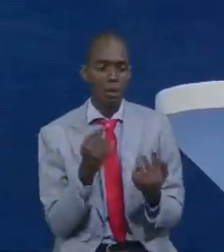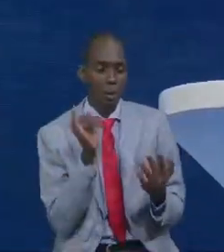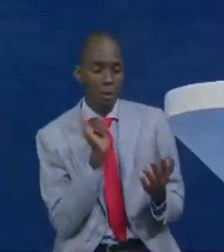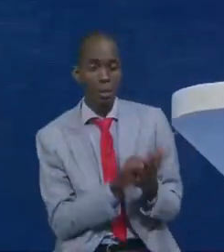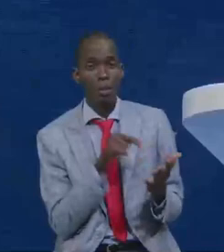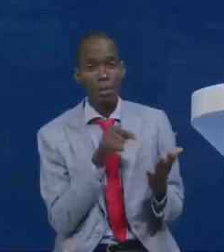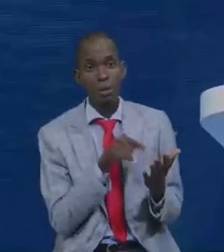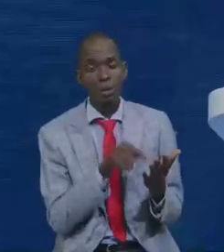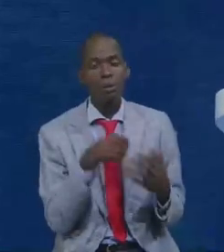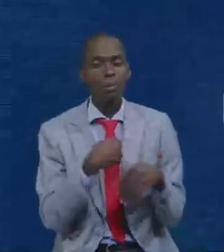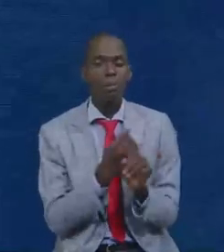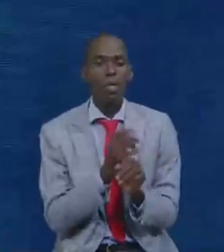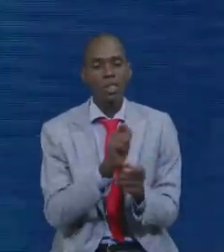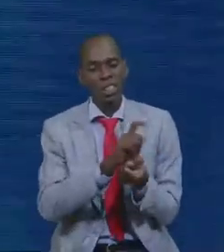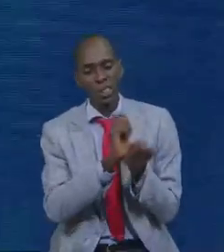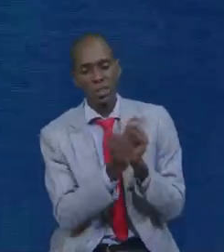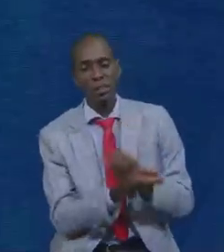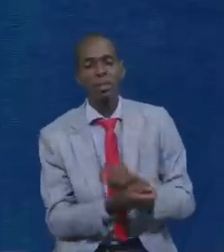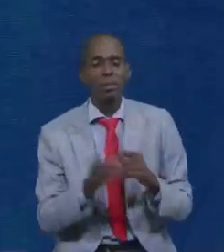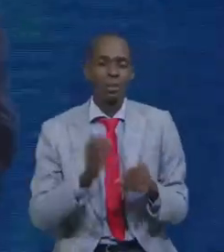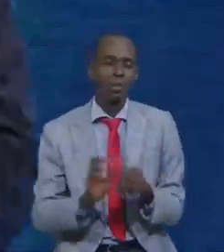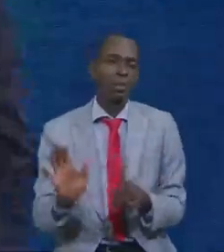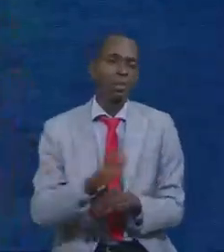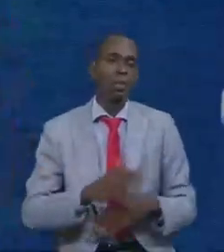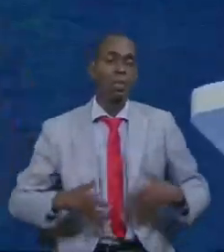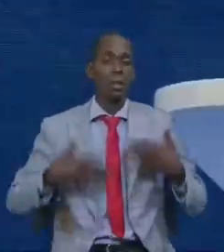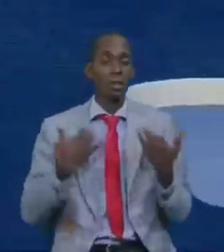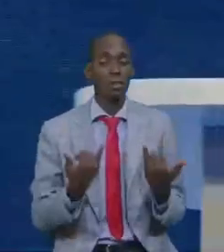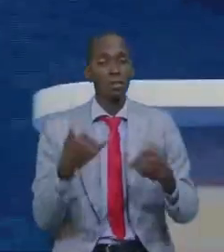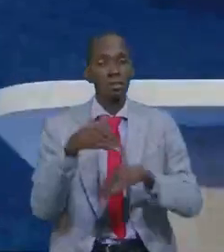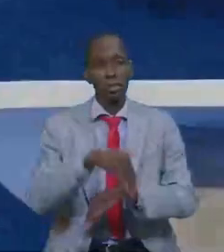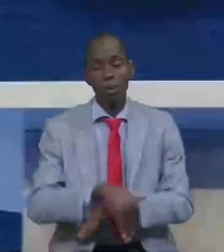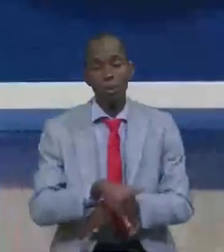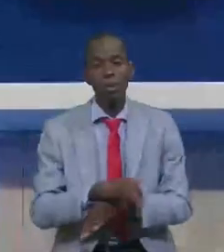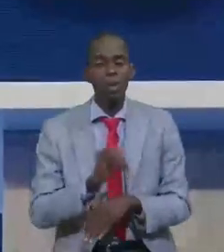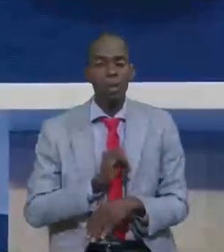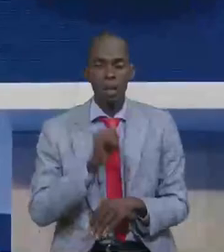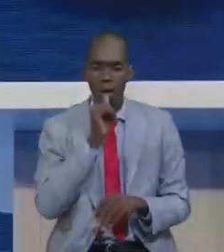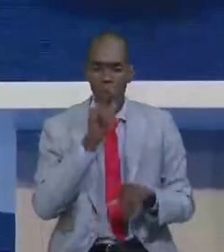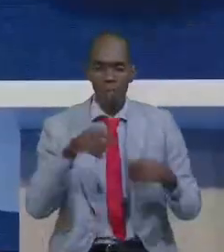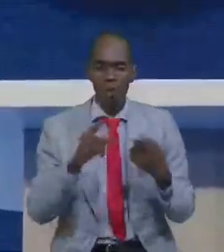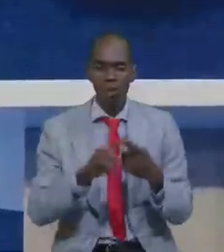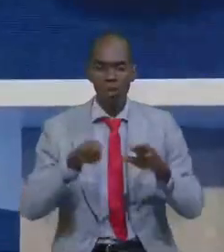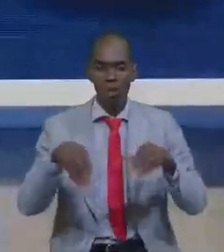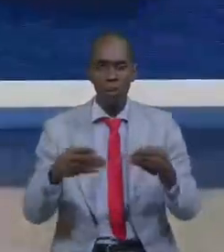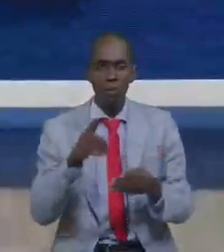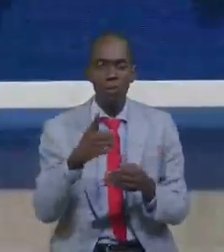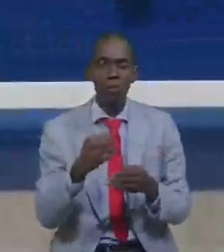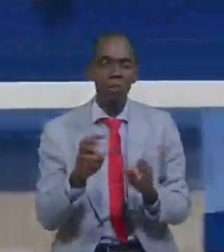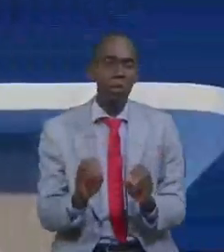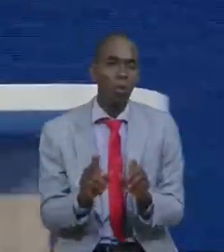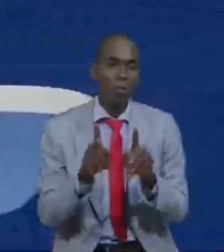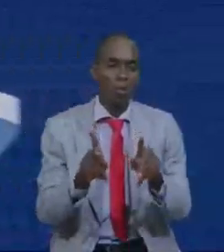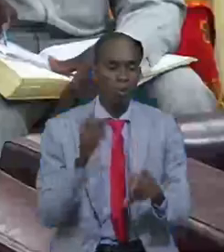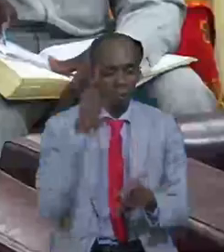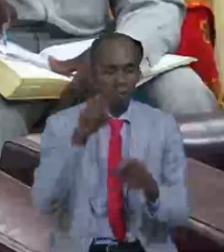Cela a marqué un point tournant décisif dans leur vie. Et ce soir, je te donnerai la chance d'avoir un